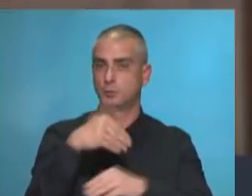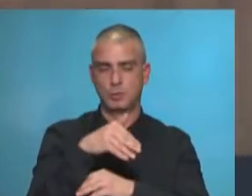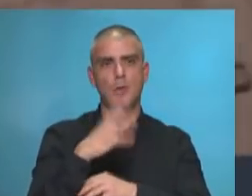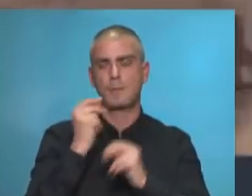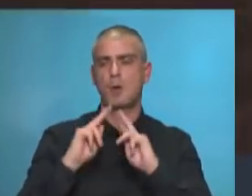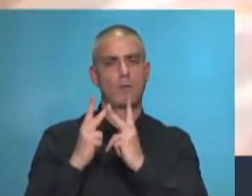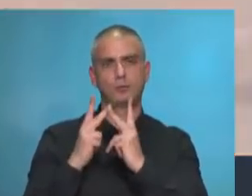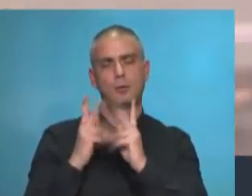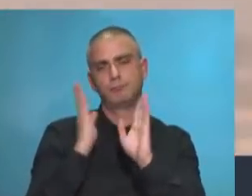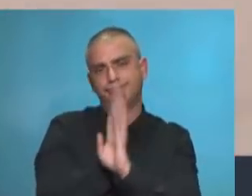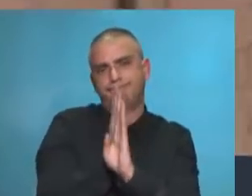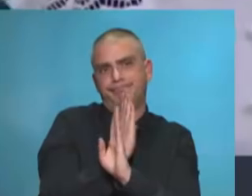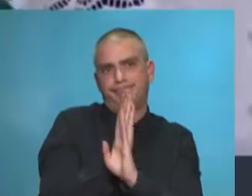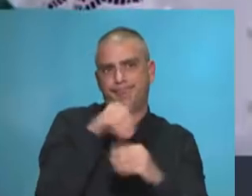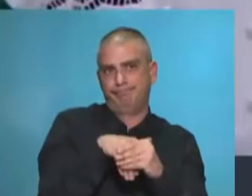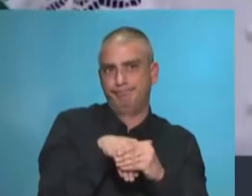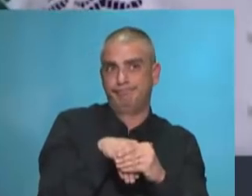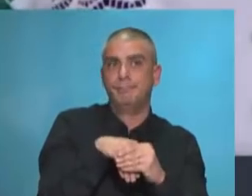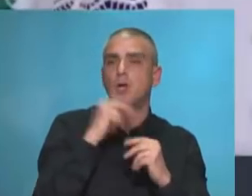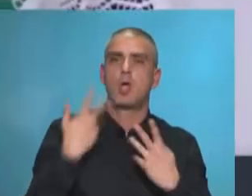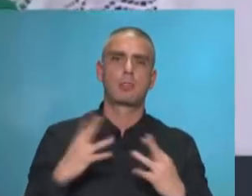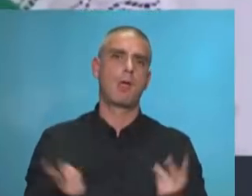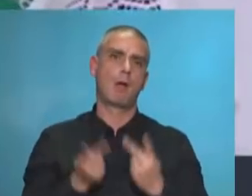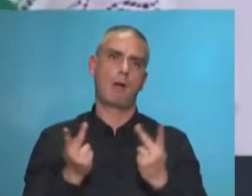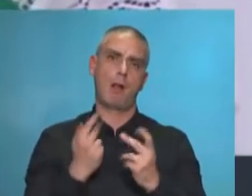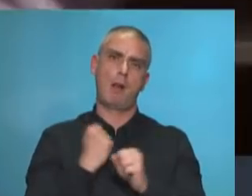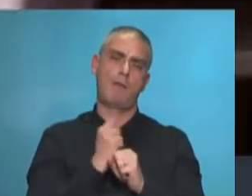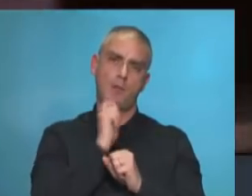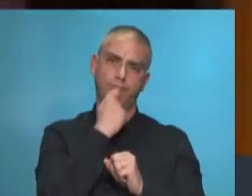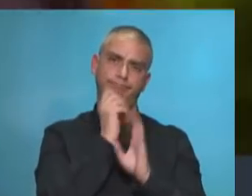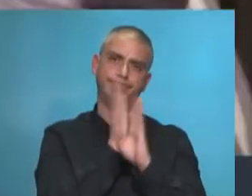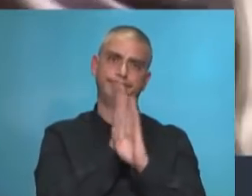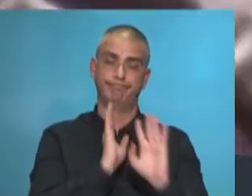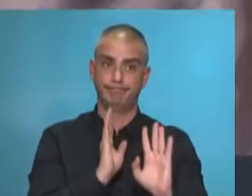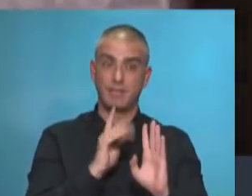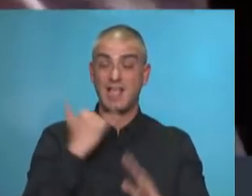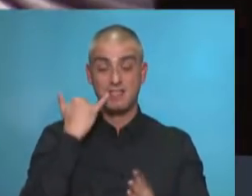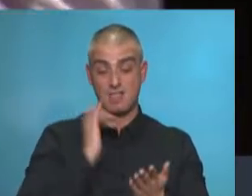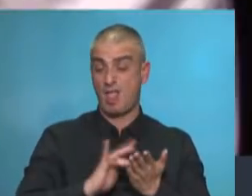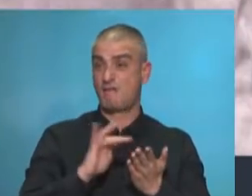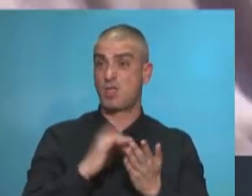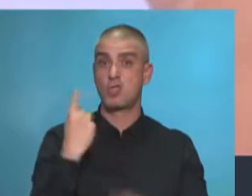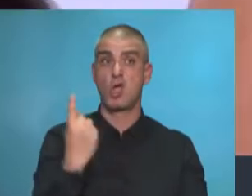לקוחות מין לרדת למחתרת. שם קל להם יותר להתנהל באנונימיות. בטלפון הפרטי של